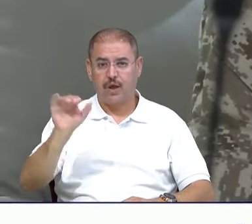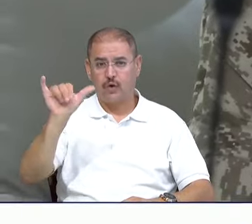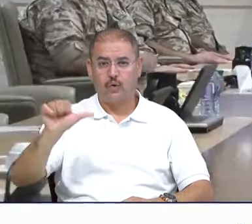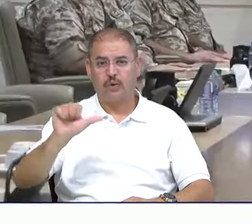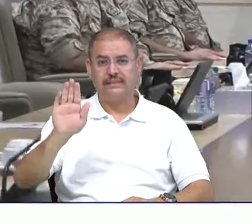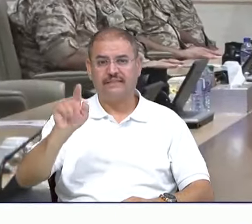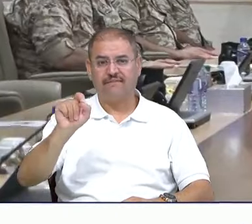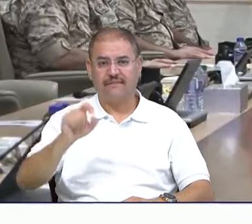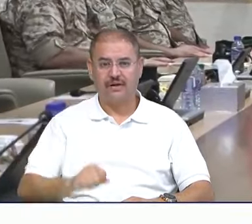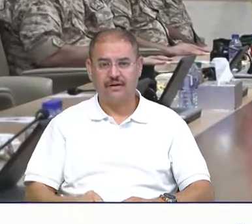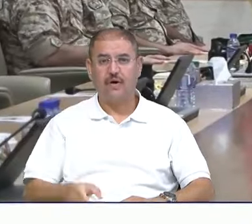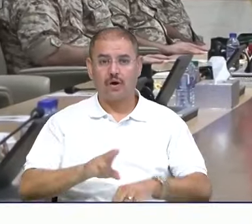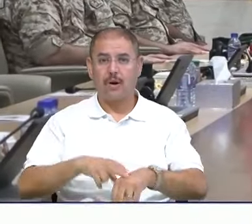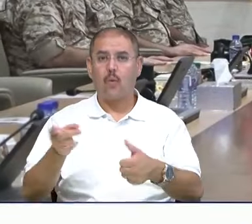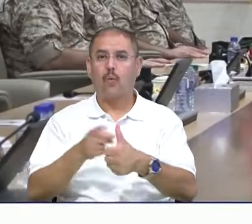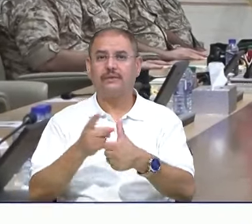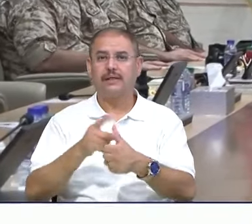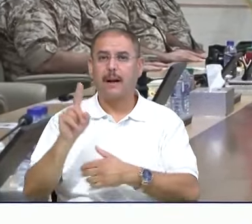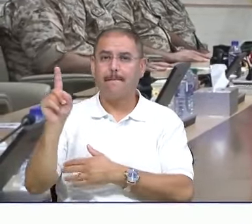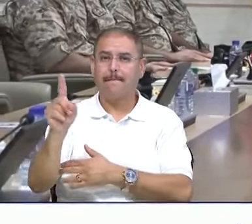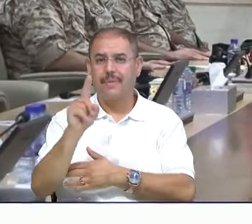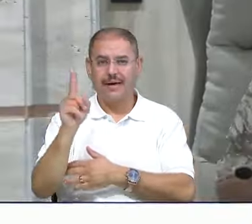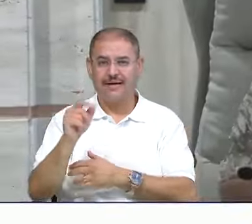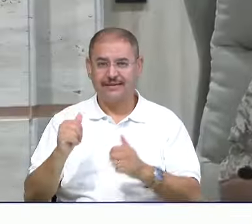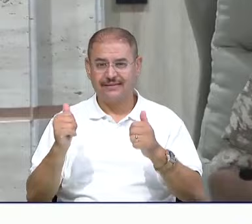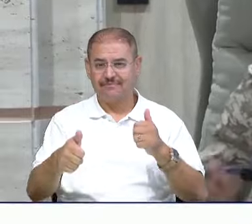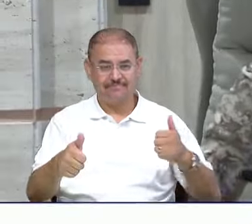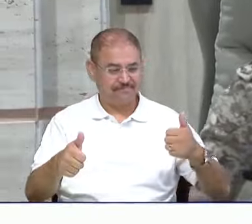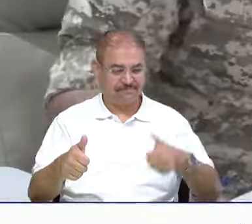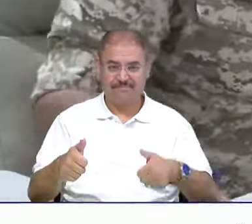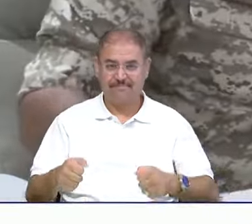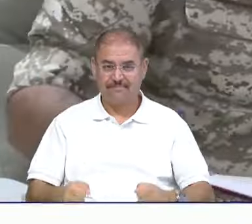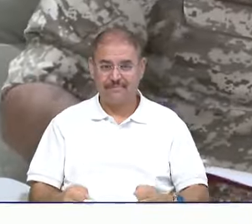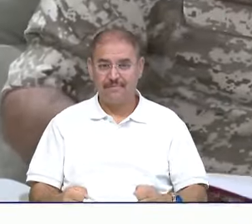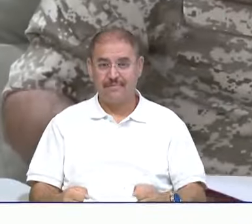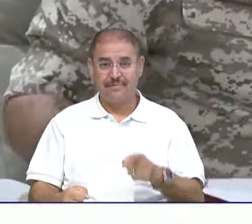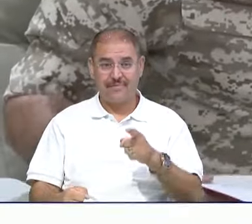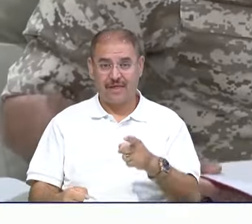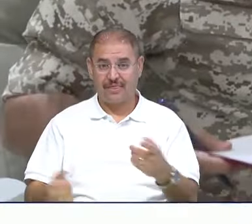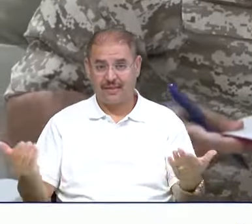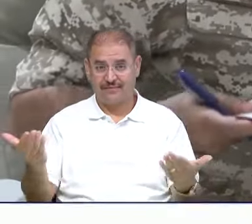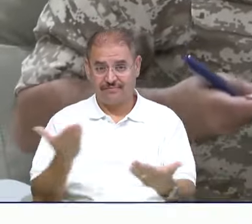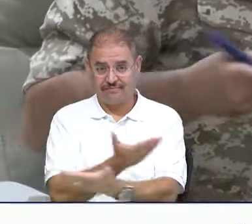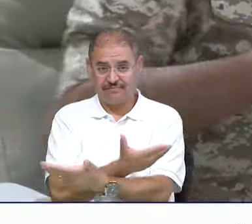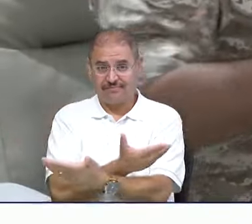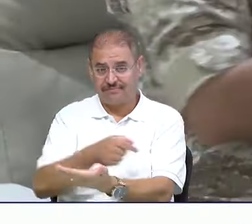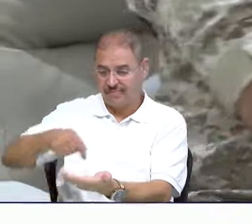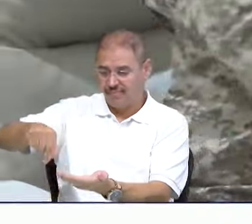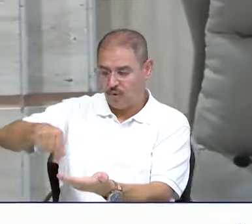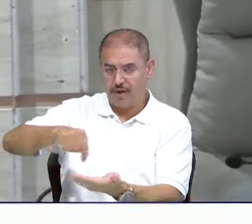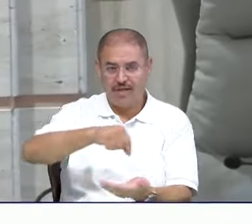الحنيطي ووزير البيئه الدكتور معاويه خالد الردايده ووقع المذكره التي جاءت تحقيقا للرؤى الملكيه